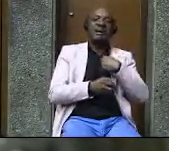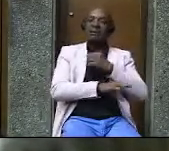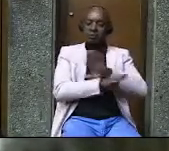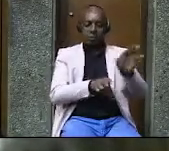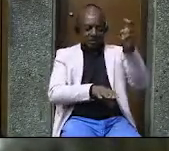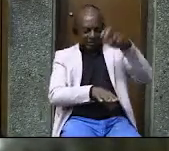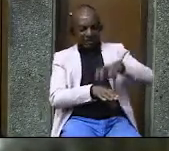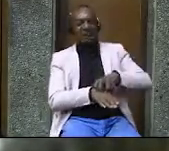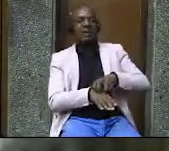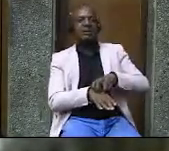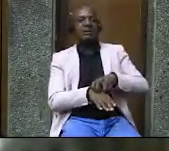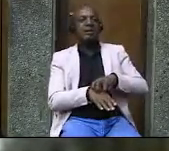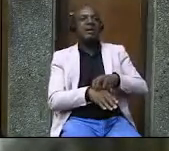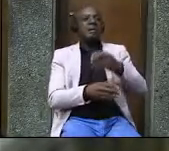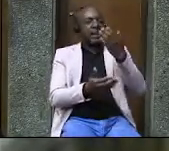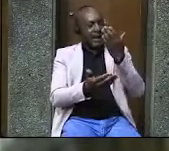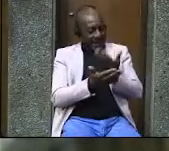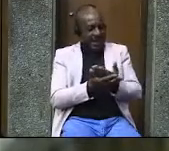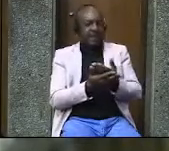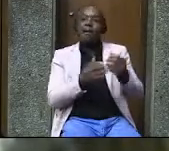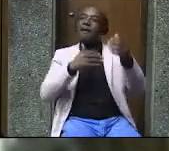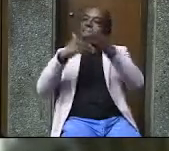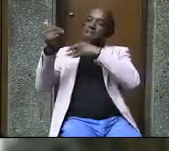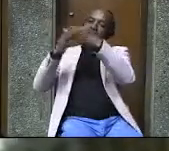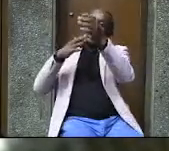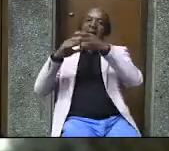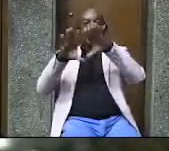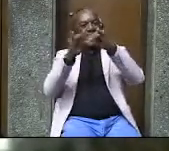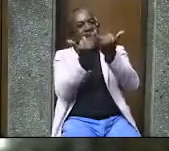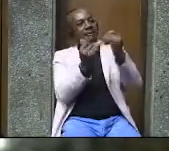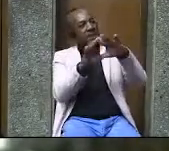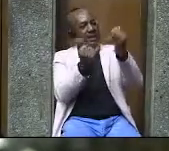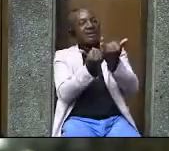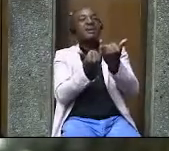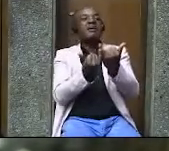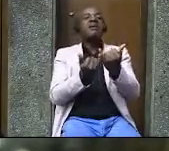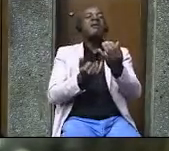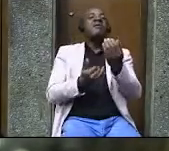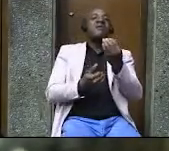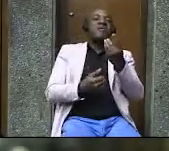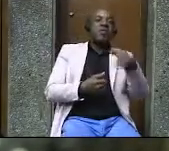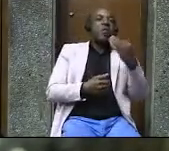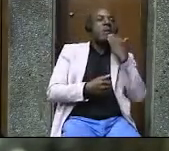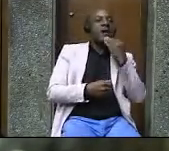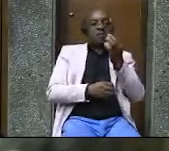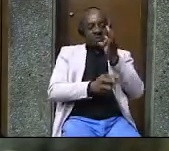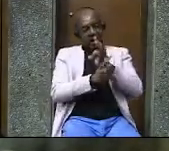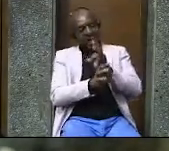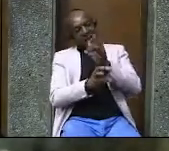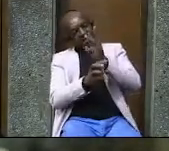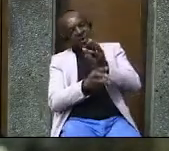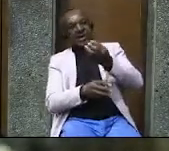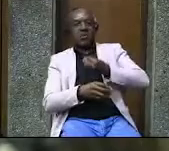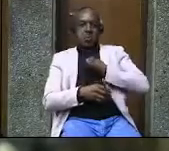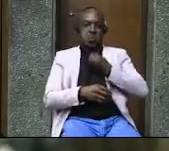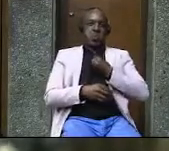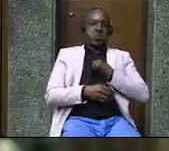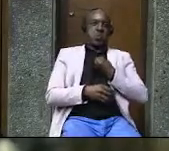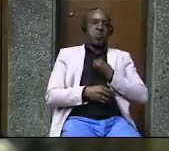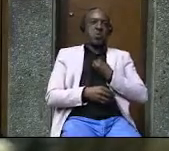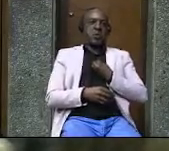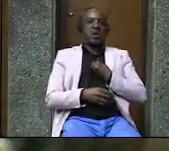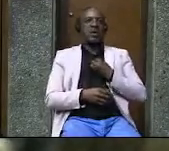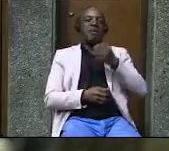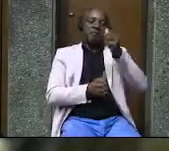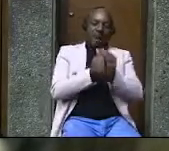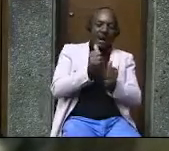uniform including young people, angisho ukuthi abomama kuphela, sorry. Na bafana